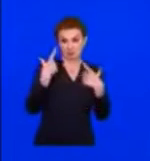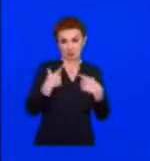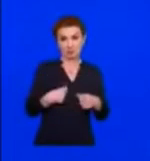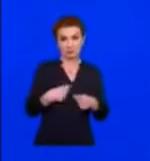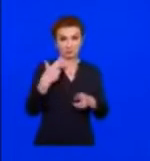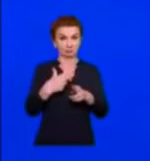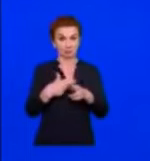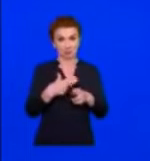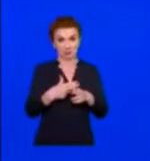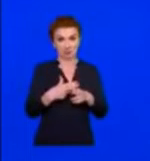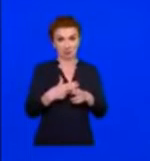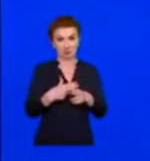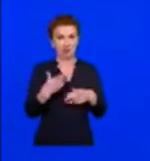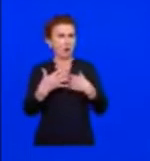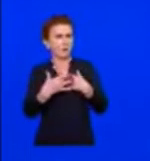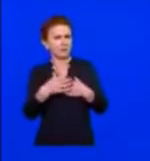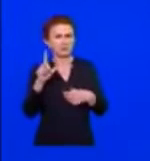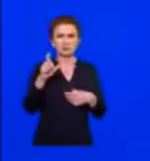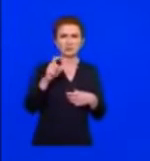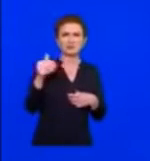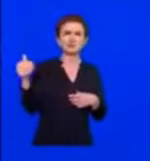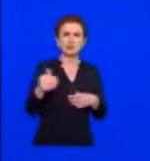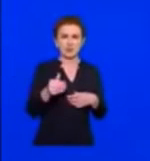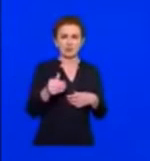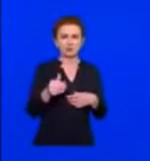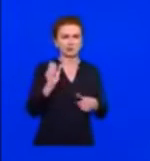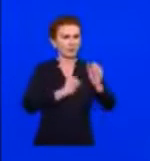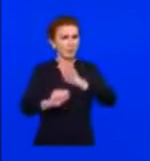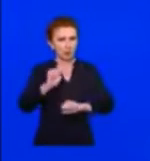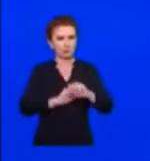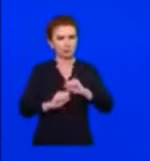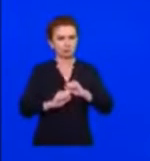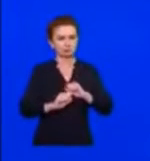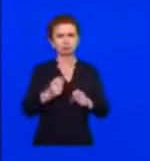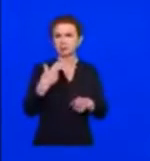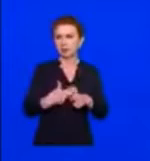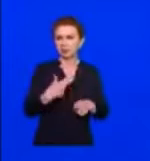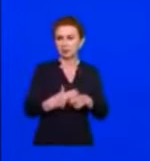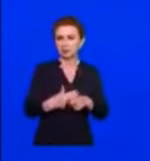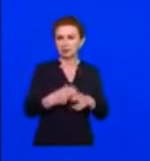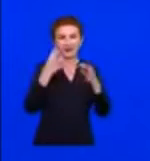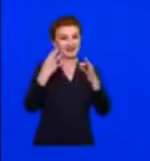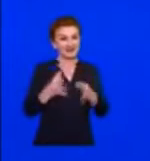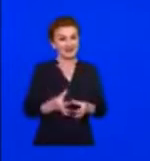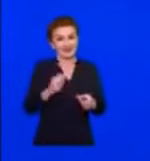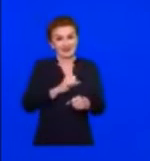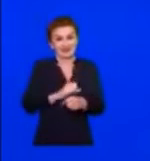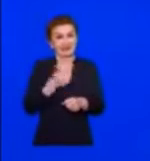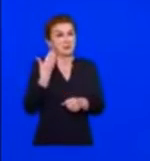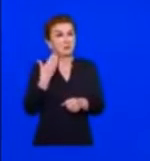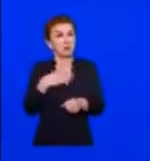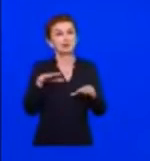ponad 200 tysięcy w Hiszpanii i blisko 200 tysięcy we Włoszech i dochodzi do niestety do selekcji osób, które mogą